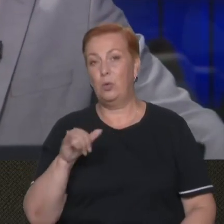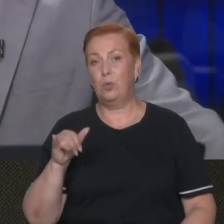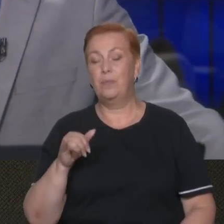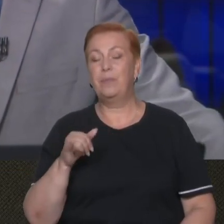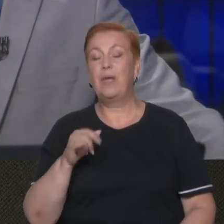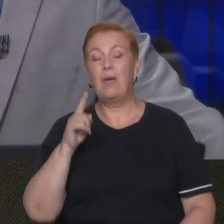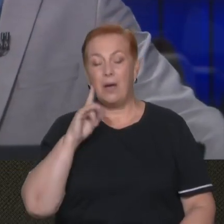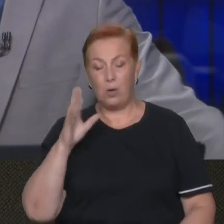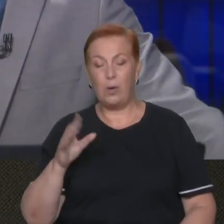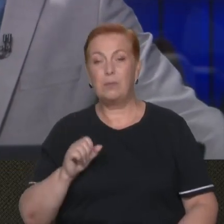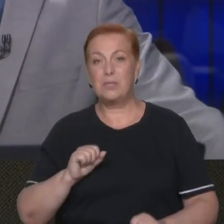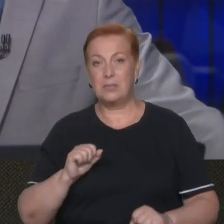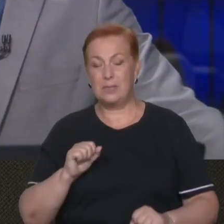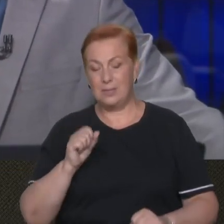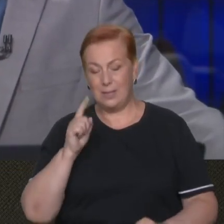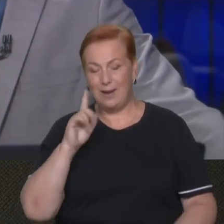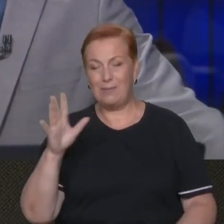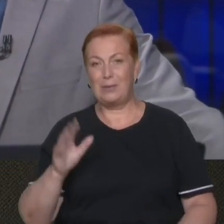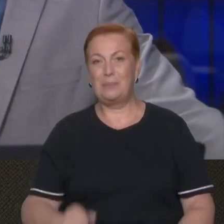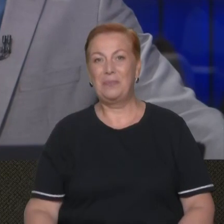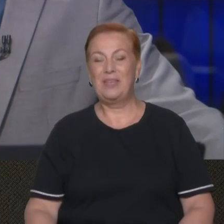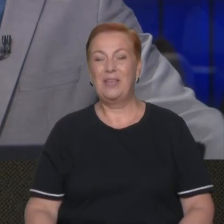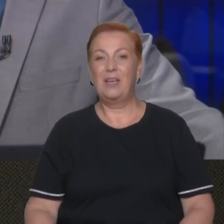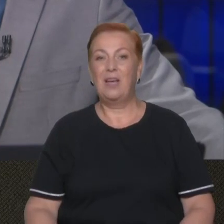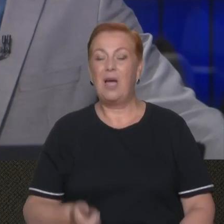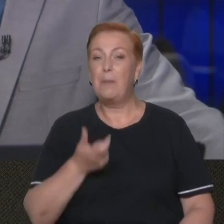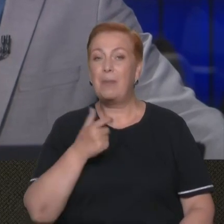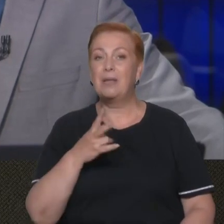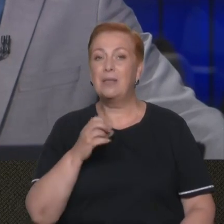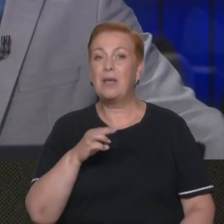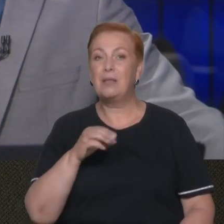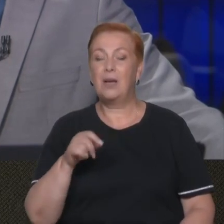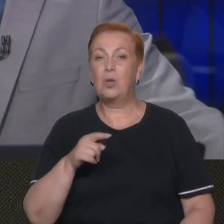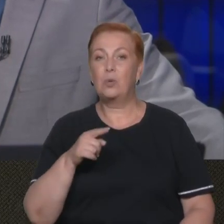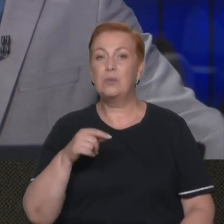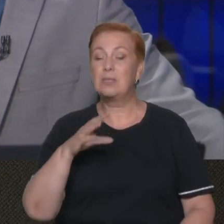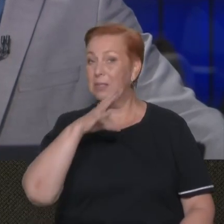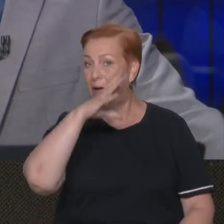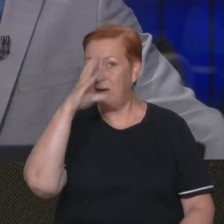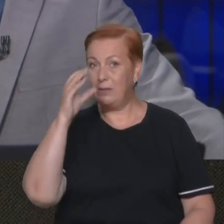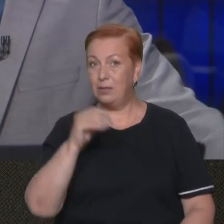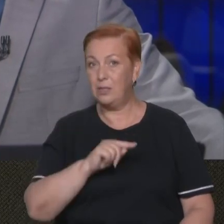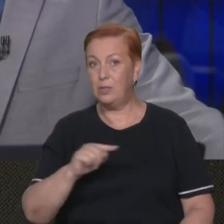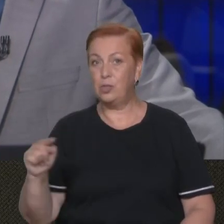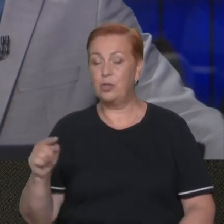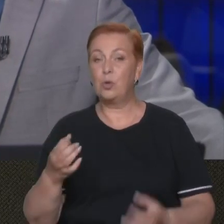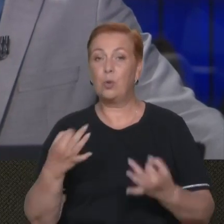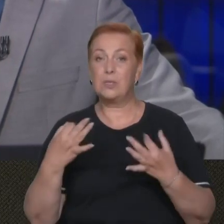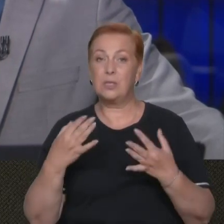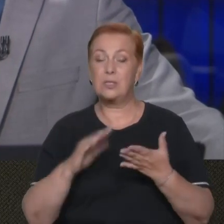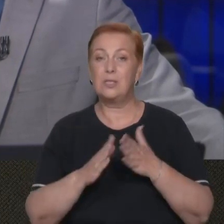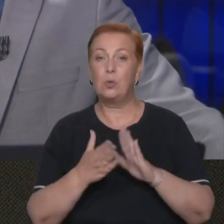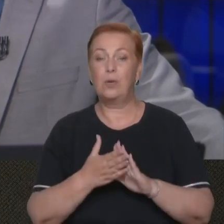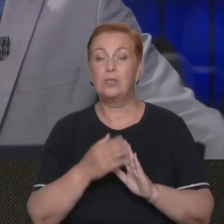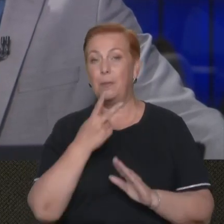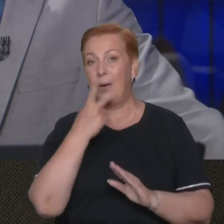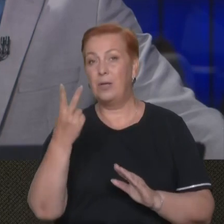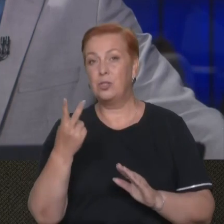Героям слава, вітаю вас. Пані Наталю, за ніч розкажіть, будь ласка, про ситуацію. Бачили